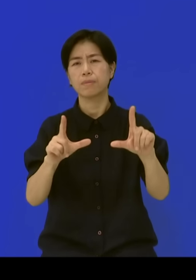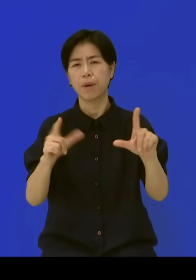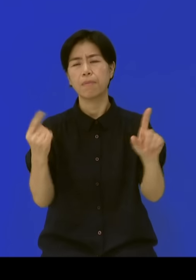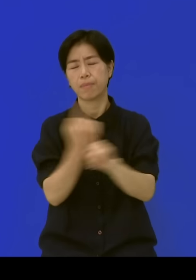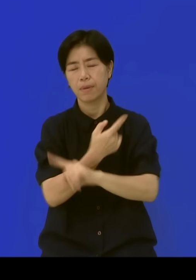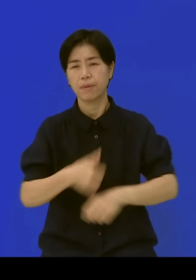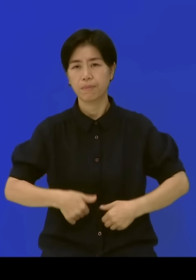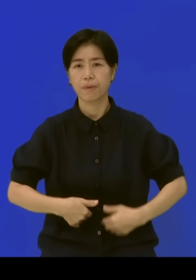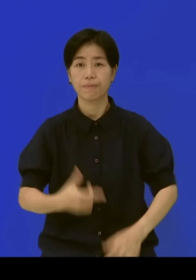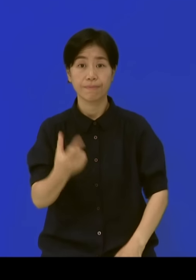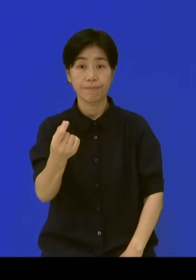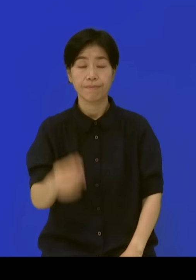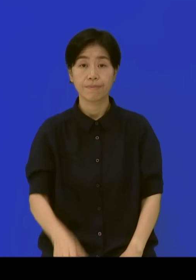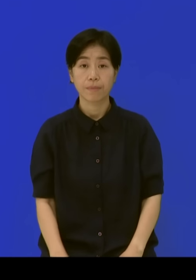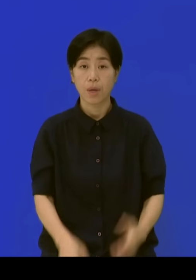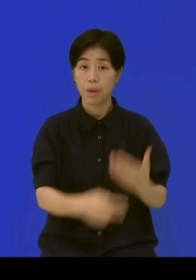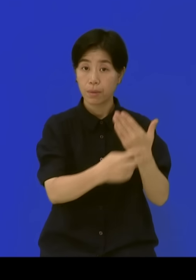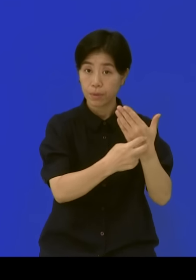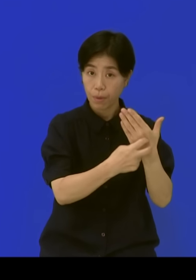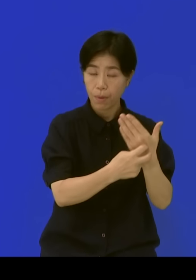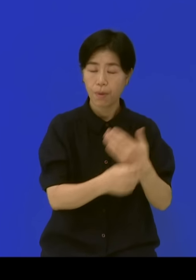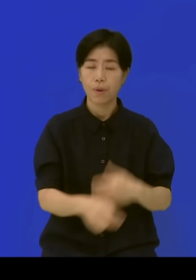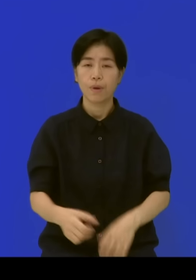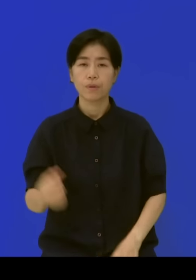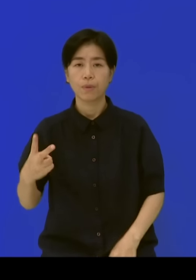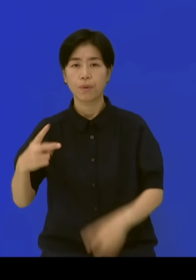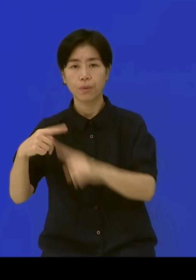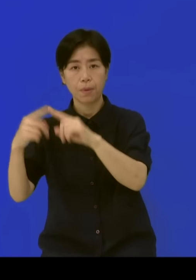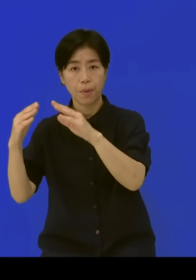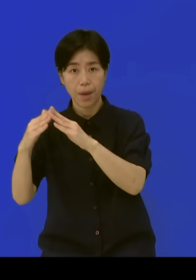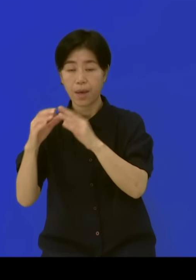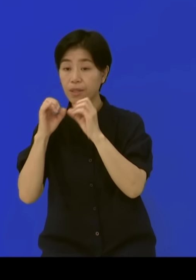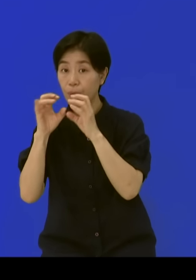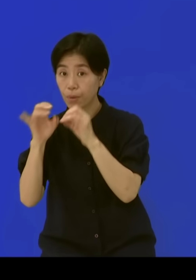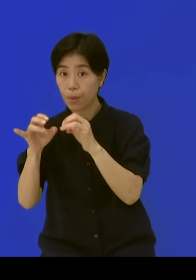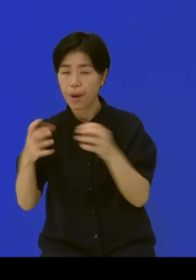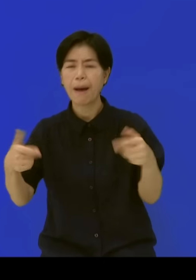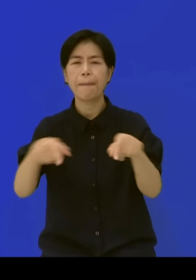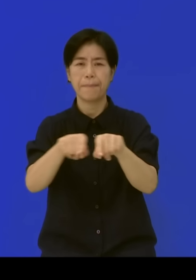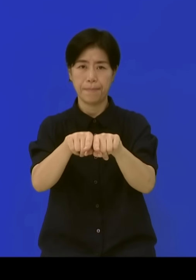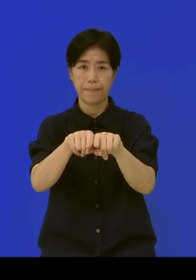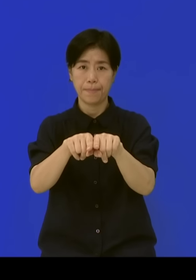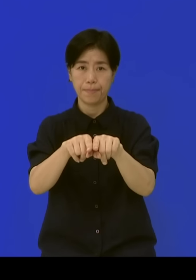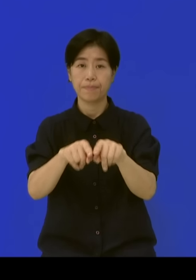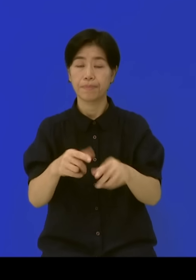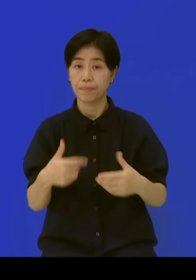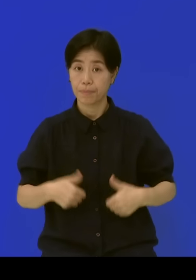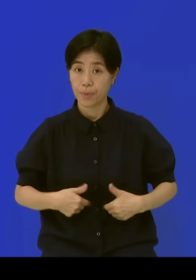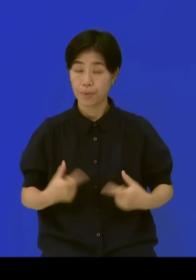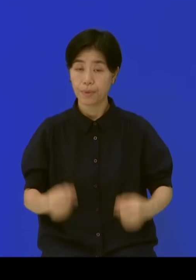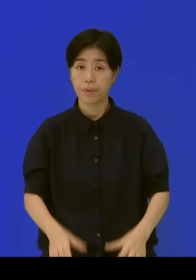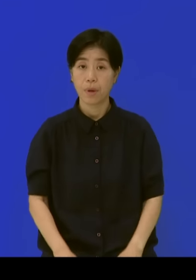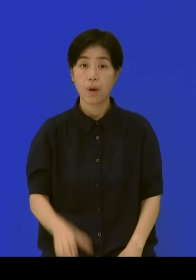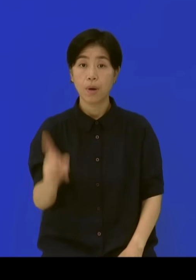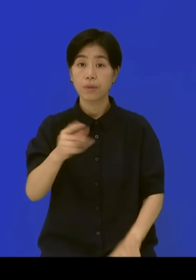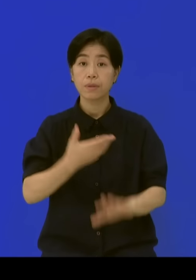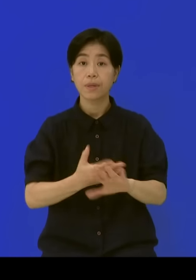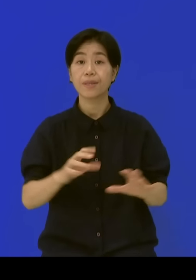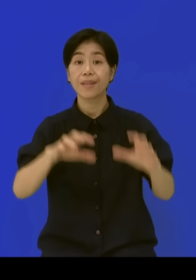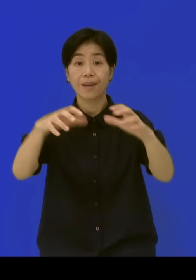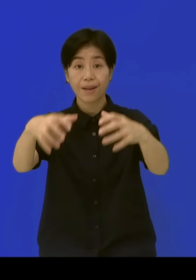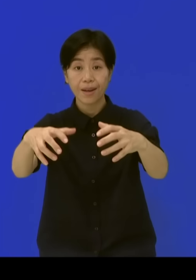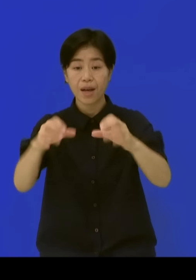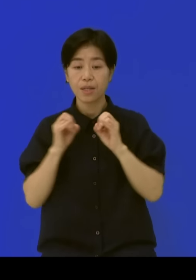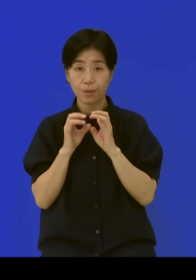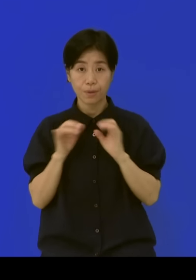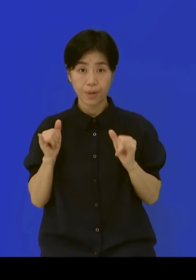해봅니다. 그럼요. 저는 의료와 교회는 항상 떨어질래야 떨어질 수 없는 콤비라고 생각을 하거든요. 언제나 어떤 국가의